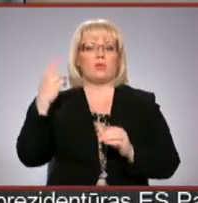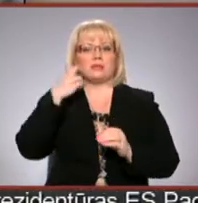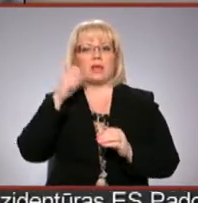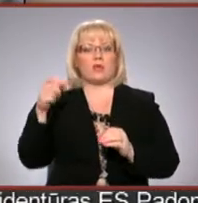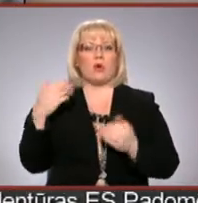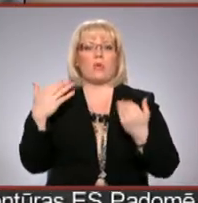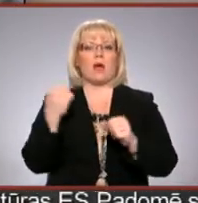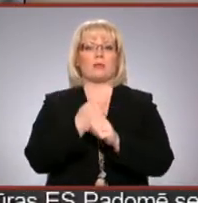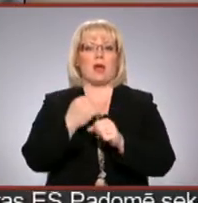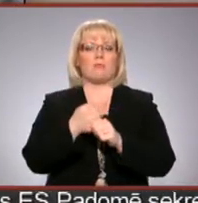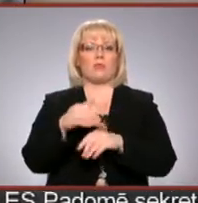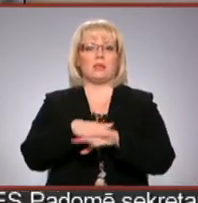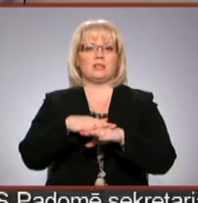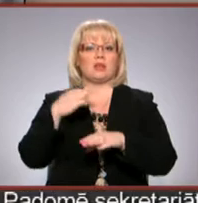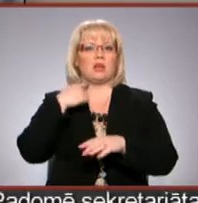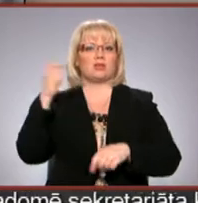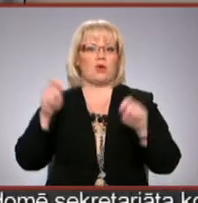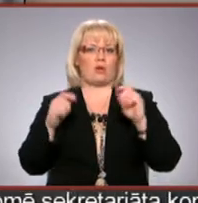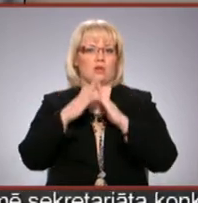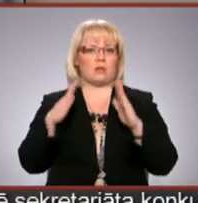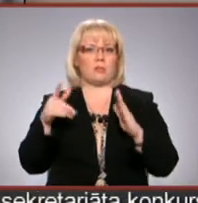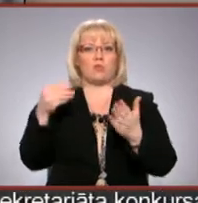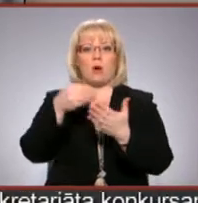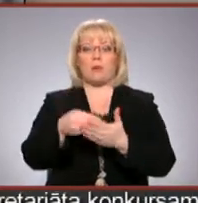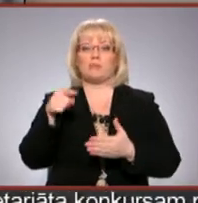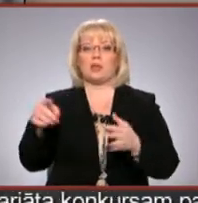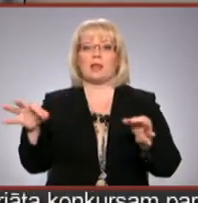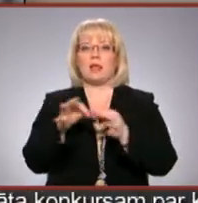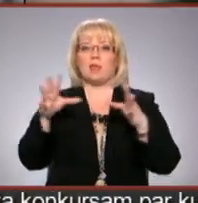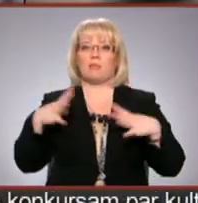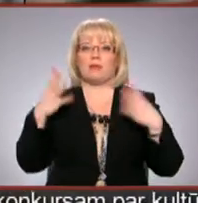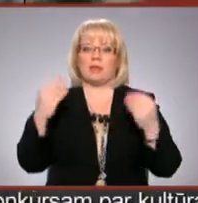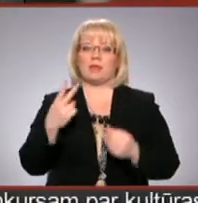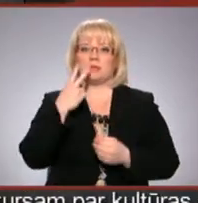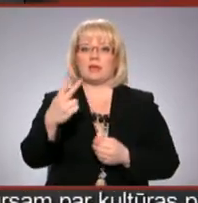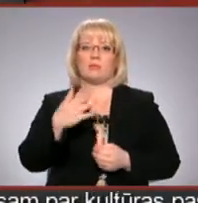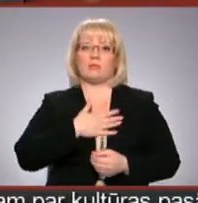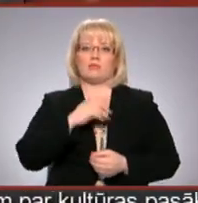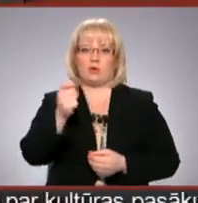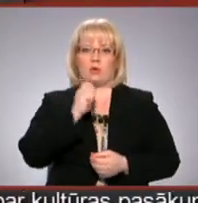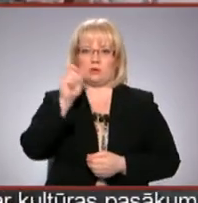rokdarbu tirdziņš Rīgas kongresnamā. Kas tur nopērkam šajās lieldienu brīvdienās, lūkoja Līva Rahvergere.